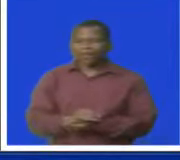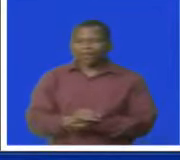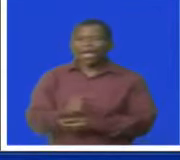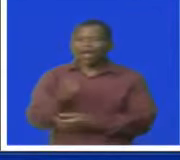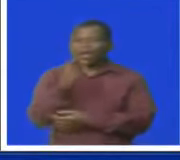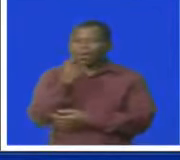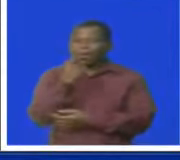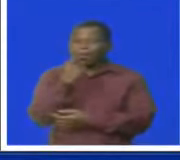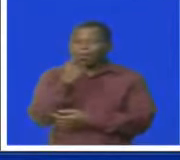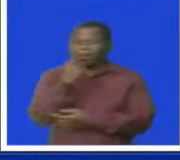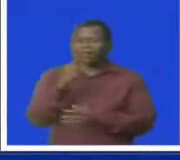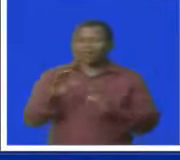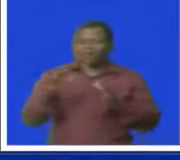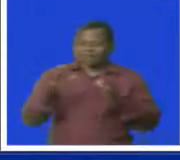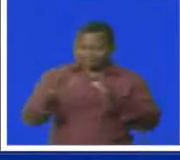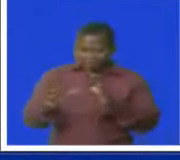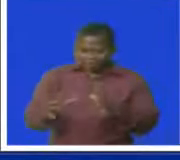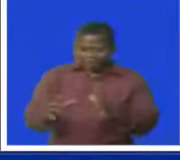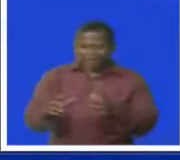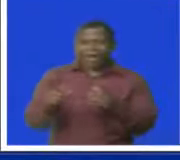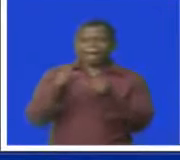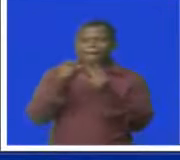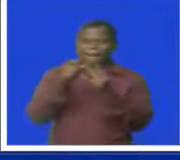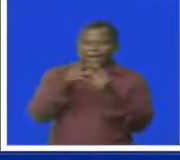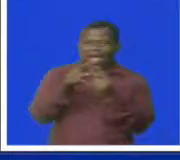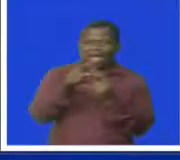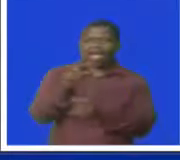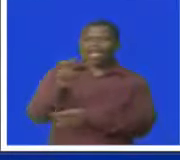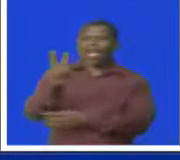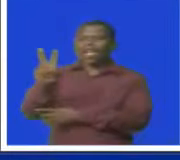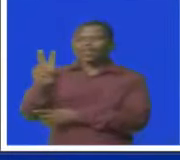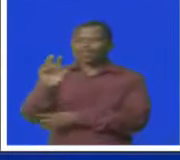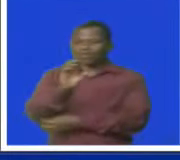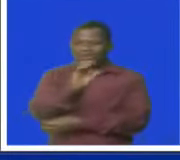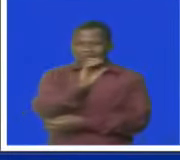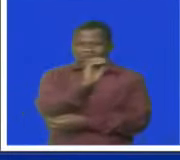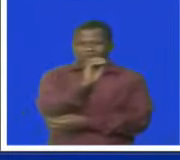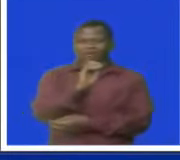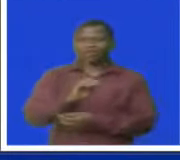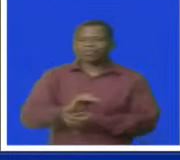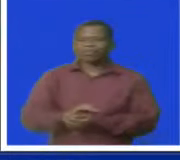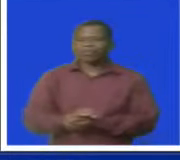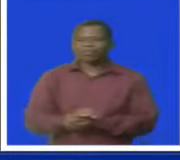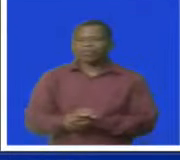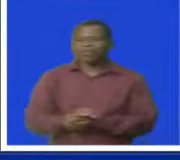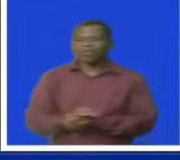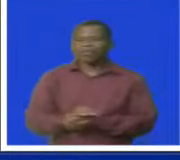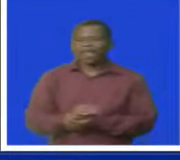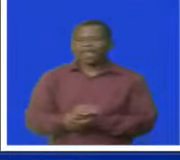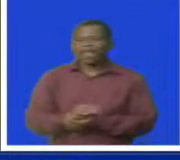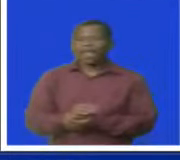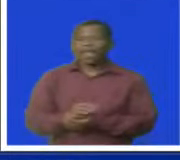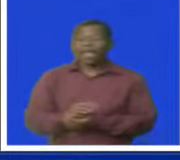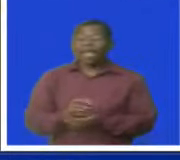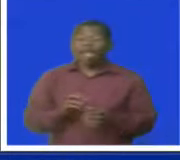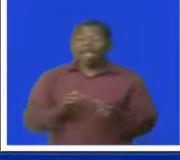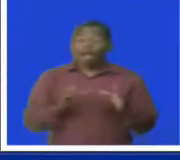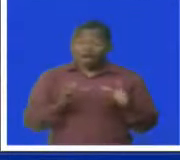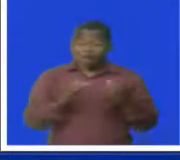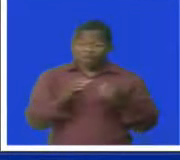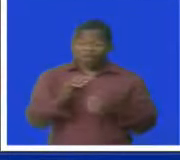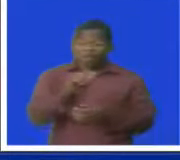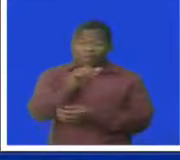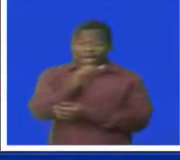ngalamabili ecanzene. Lelikhethelo liku Group A kanye neNingizimu Afrika, Angola kanye neZimbabwe. Umdlalo olandzelako